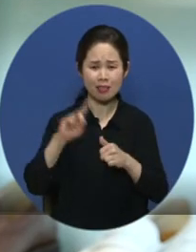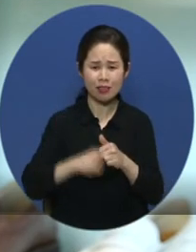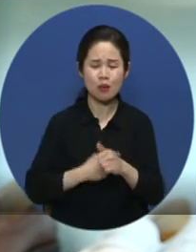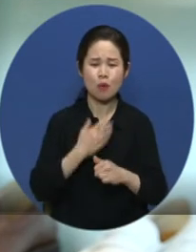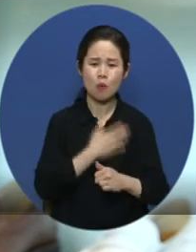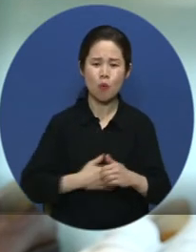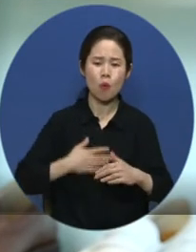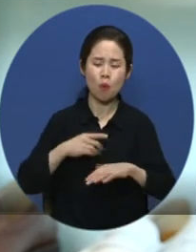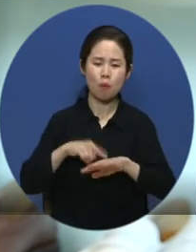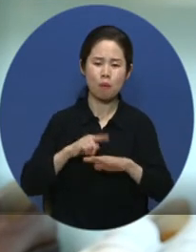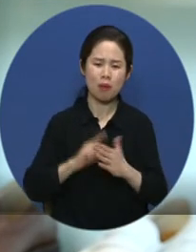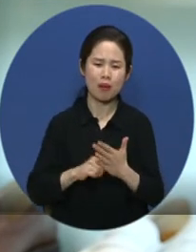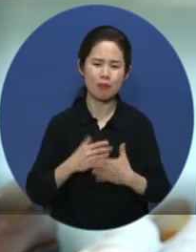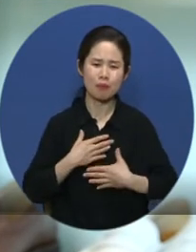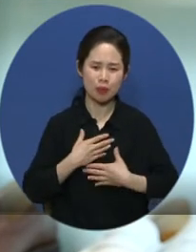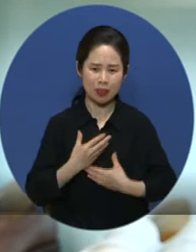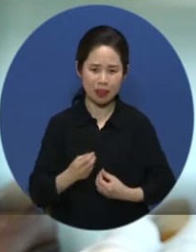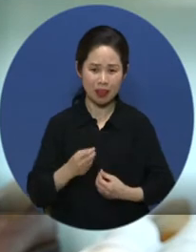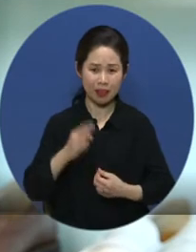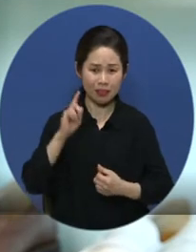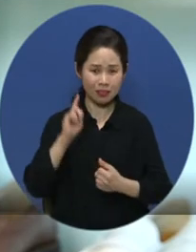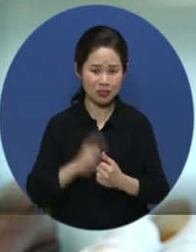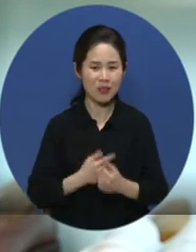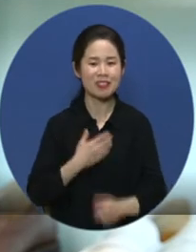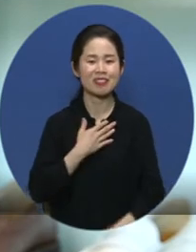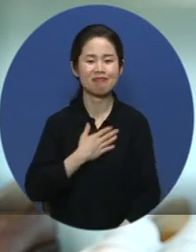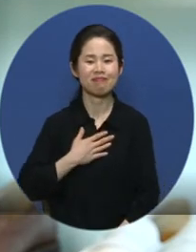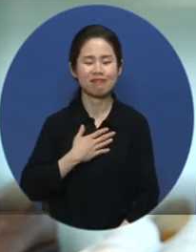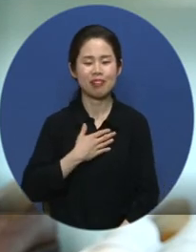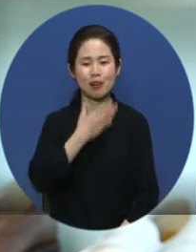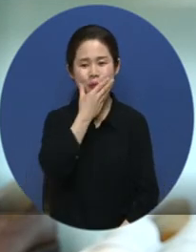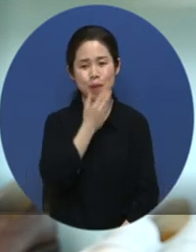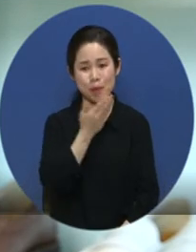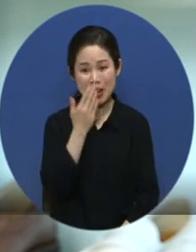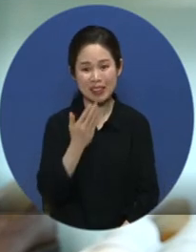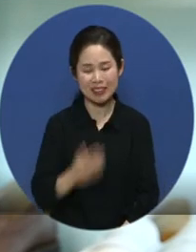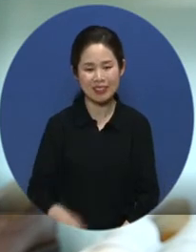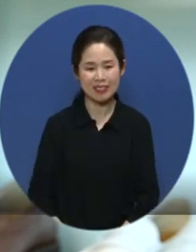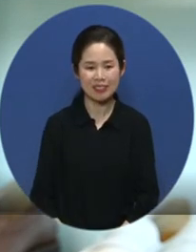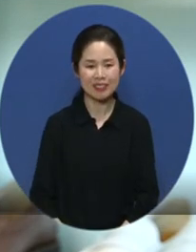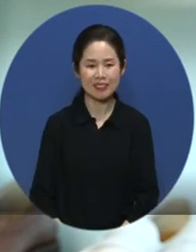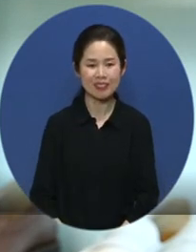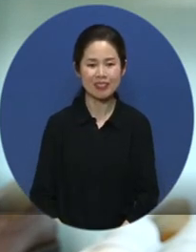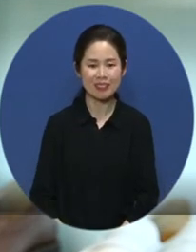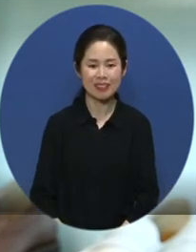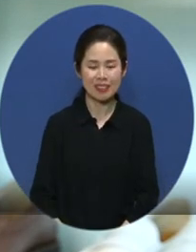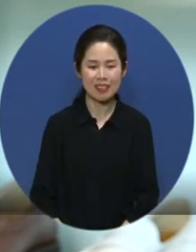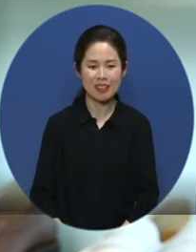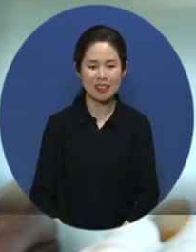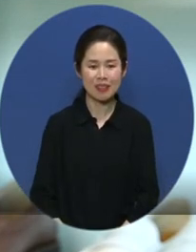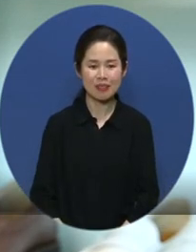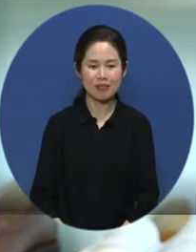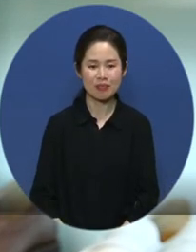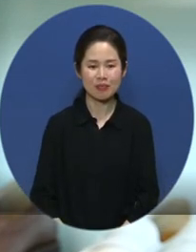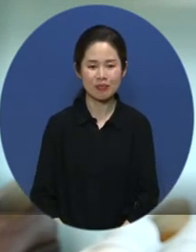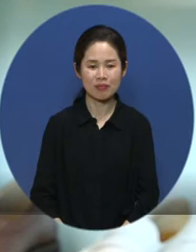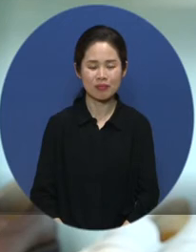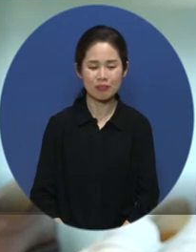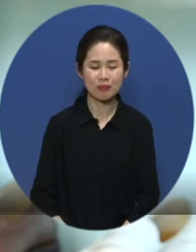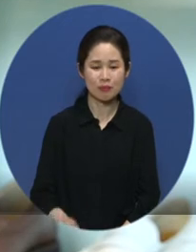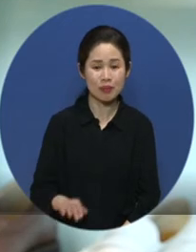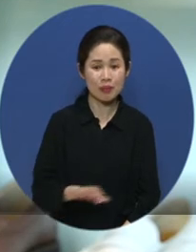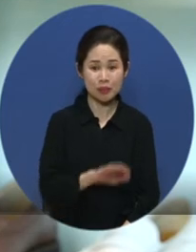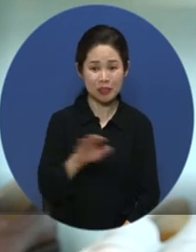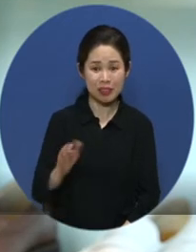마음이 편했을 때 정서적으로도 행복할 수 있을 것이다. 그래서 아지오가 이 부분을 지금도